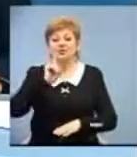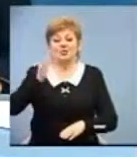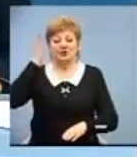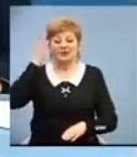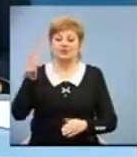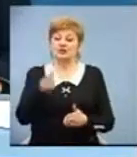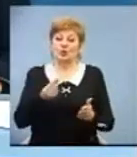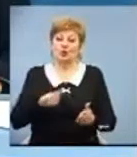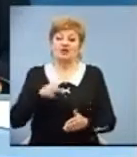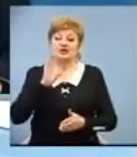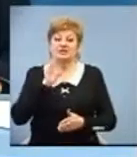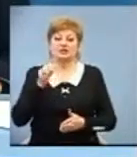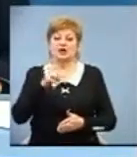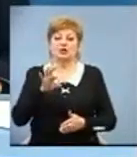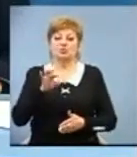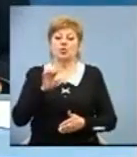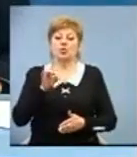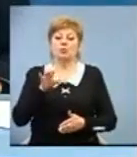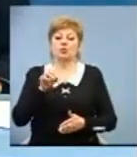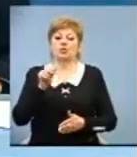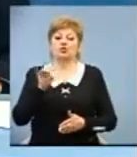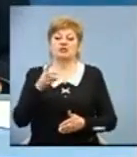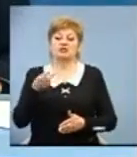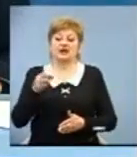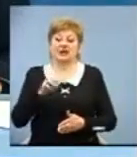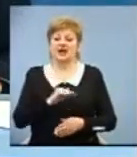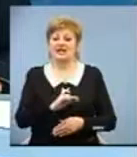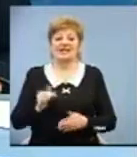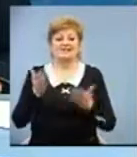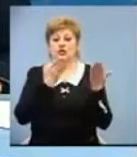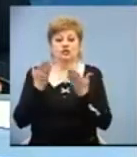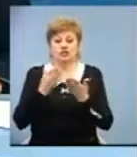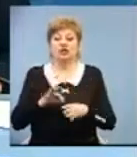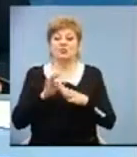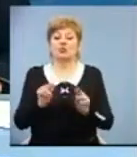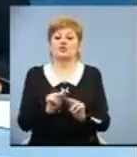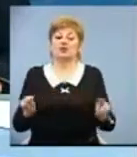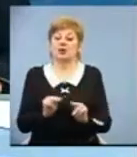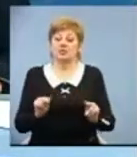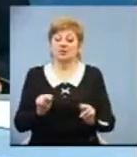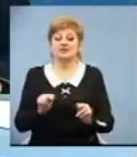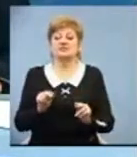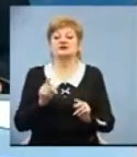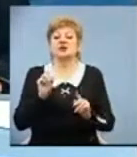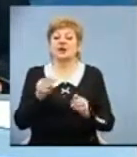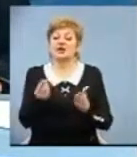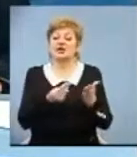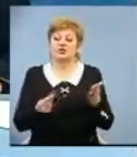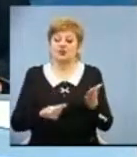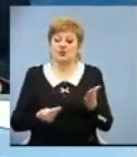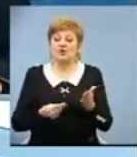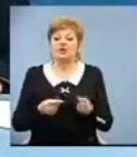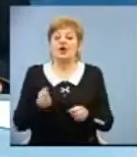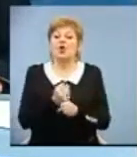Талановита запорізька художниця Ксенія Доброчинська у рамках тижня дитячого читання провела майстер-клас із авторської техніки живопису